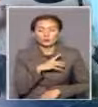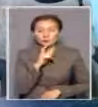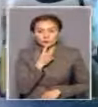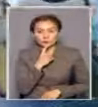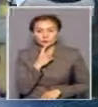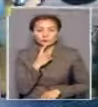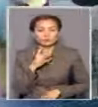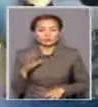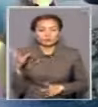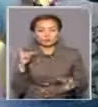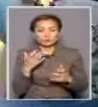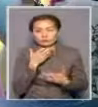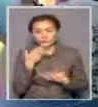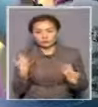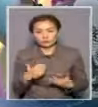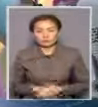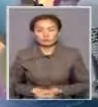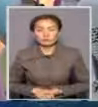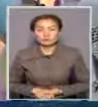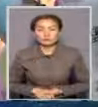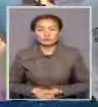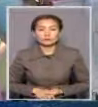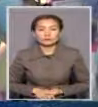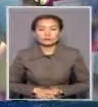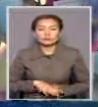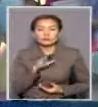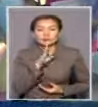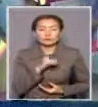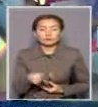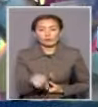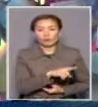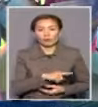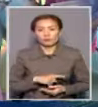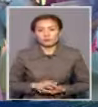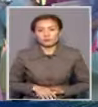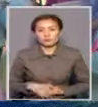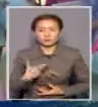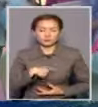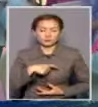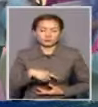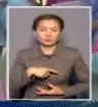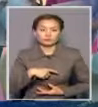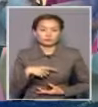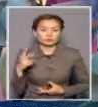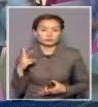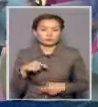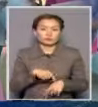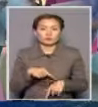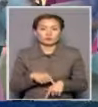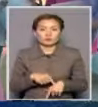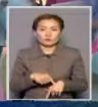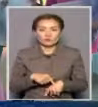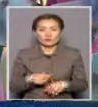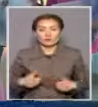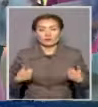бар, техника жағынан басқа қыздарға қарағанда енді біз естейтінін, естімейтінін оны